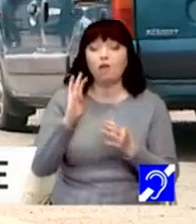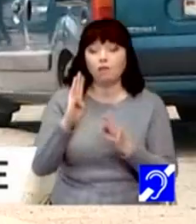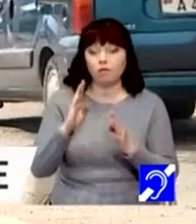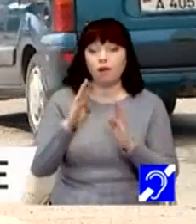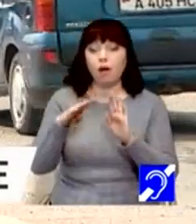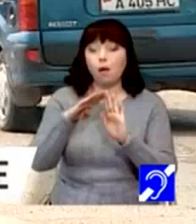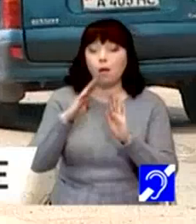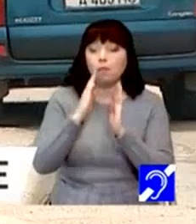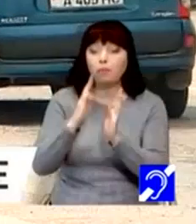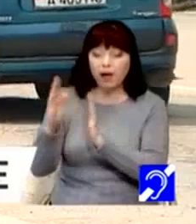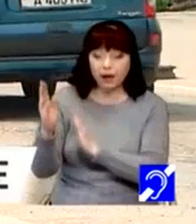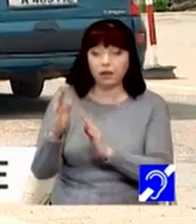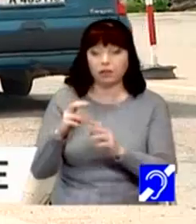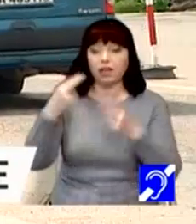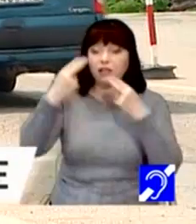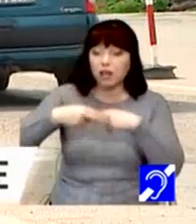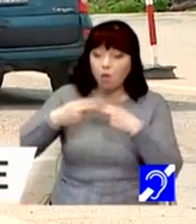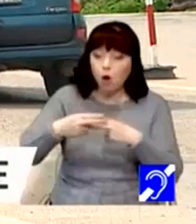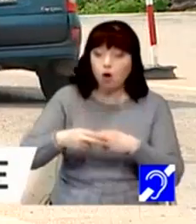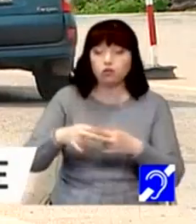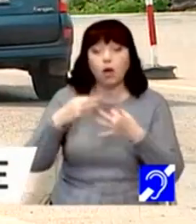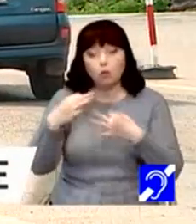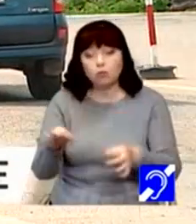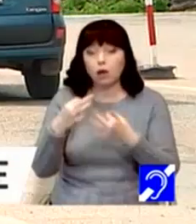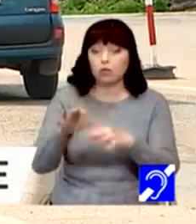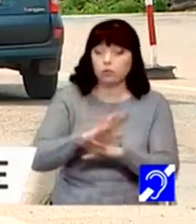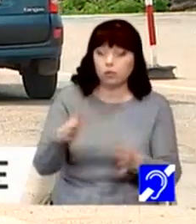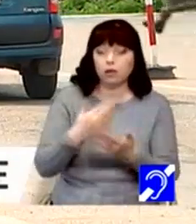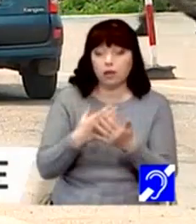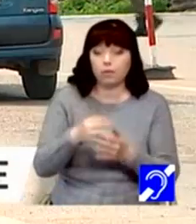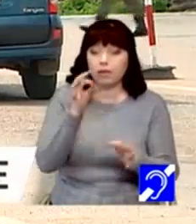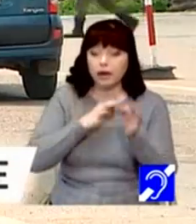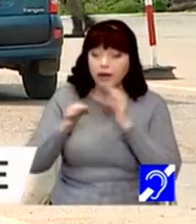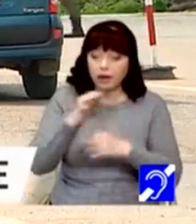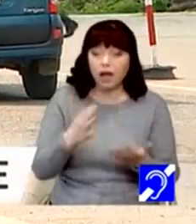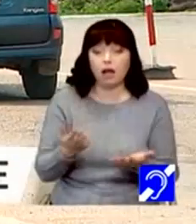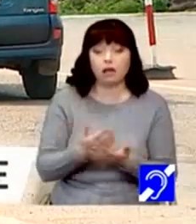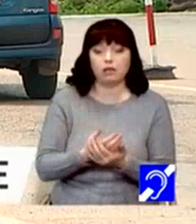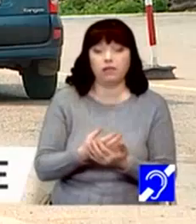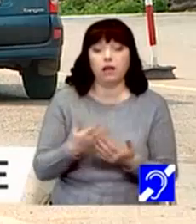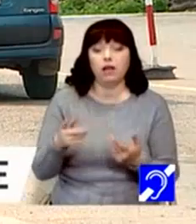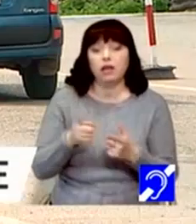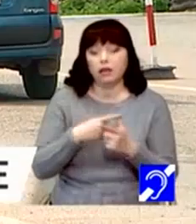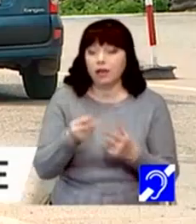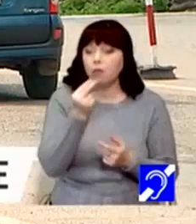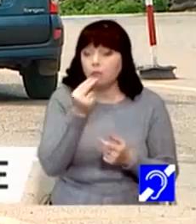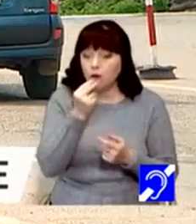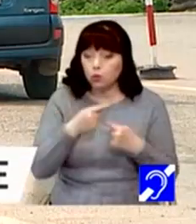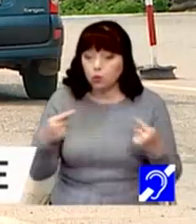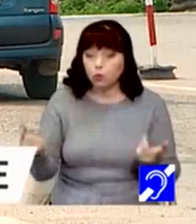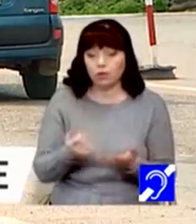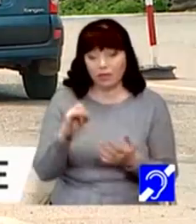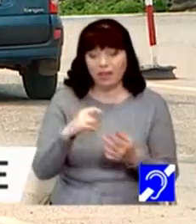SRL Psalmul mărfuri cum ar fi medicament cum ar fi produse care îmi plac